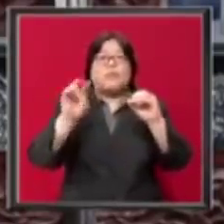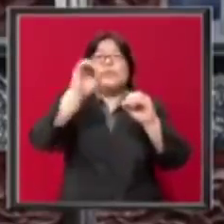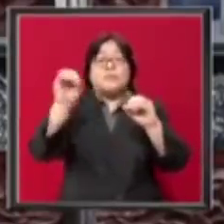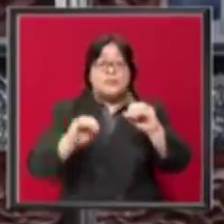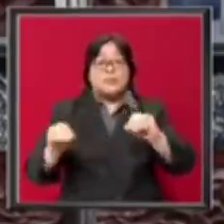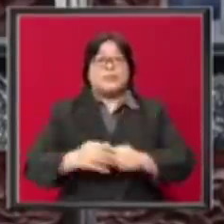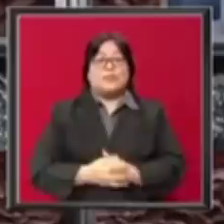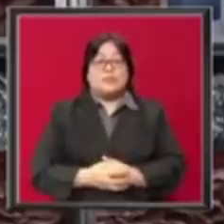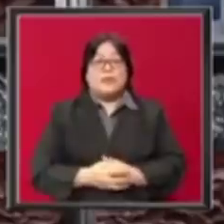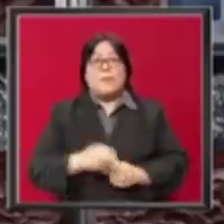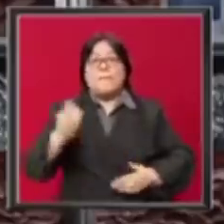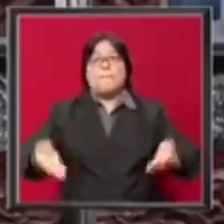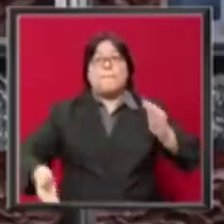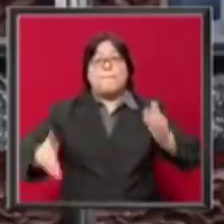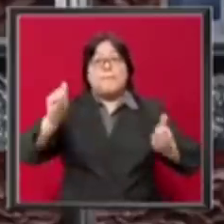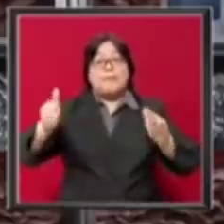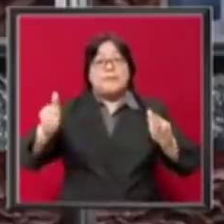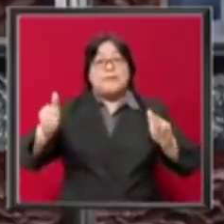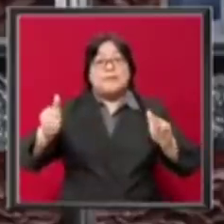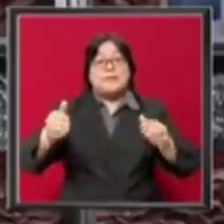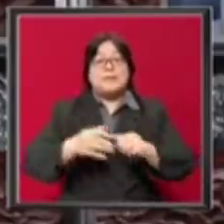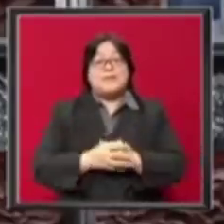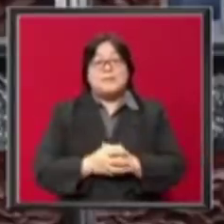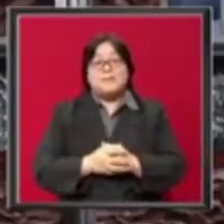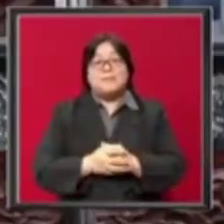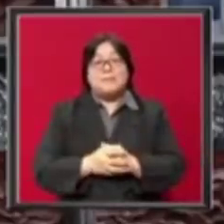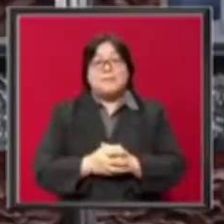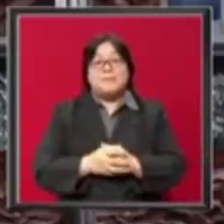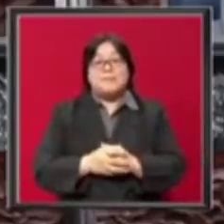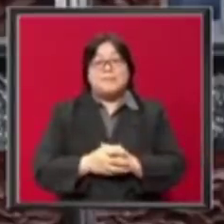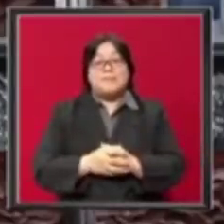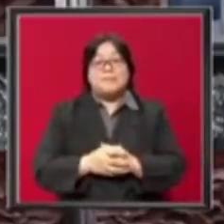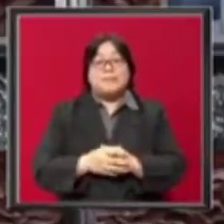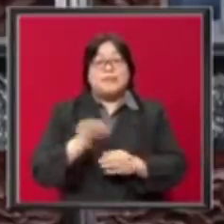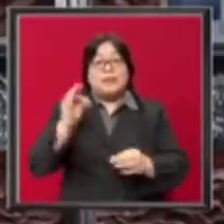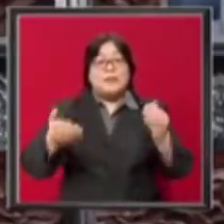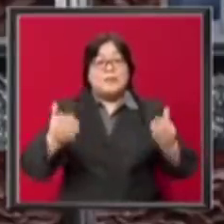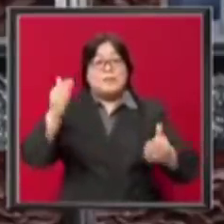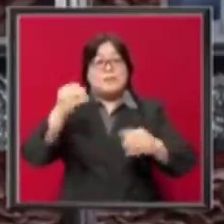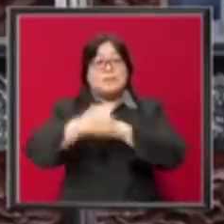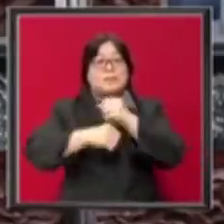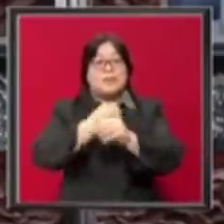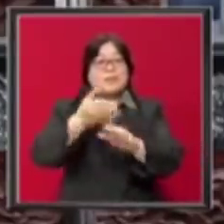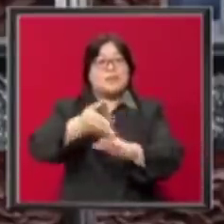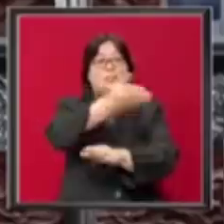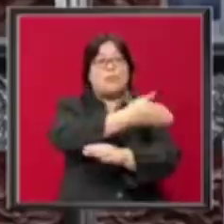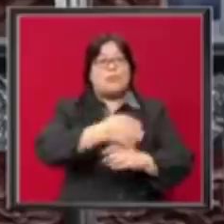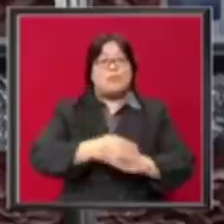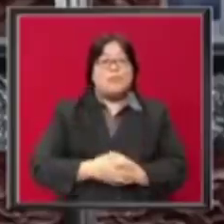0.7% berbanding atau ketimbang tahun sebelumnya.